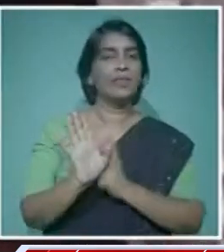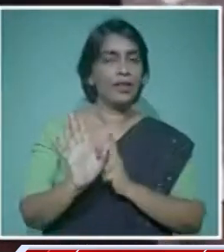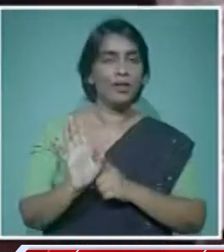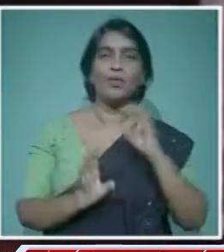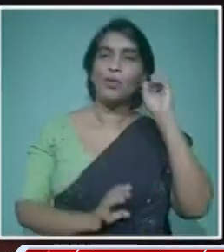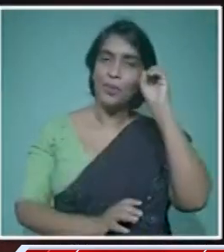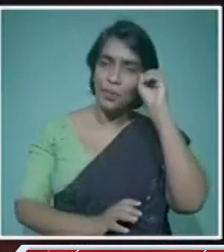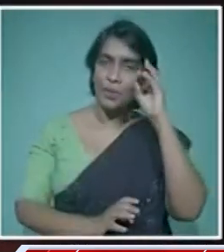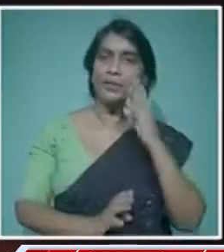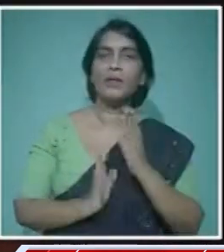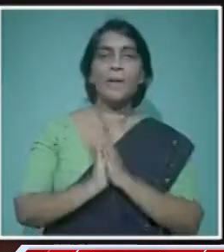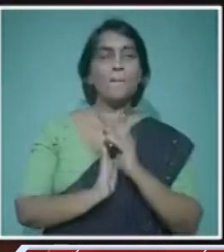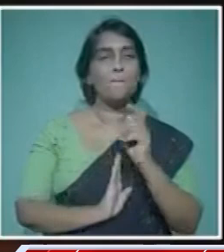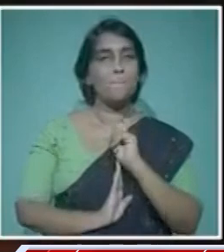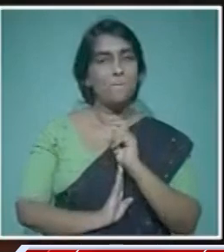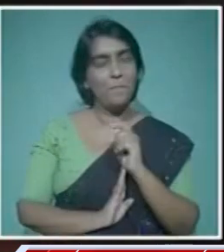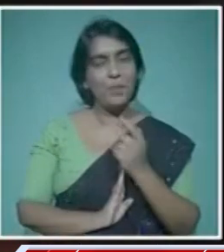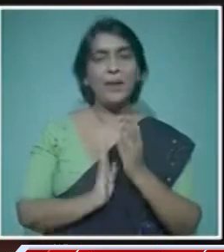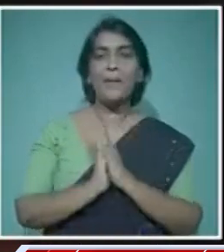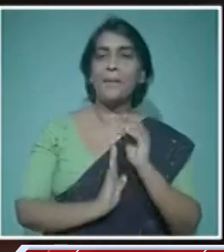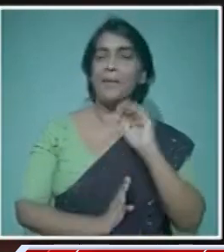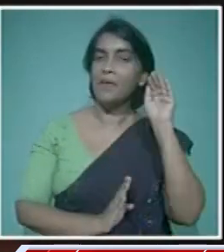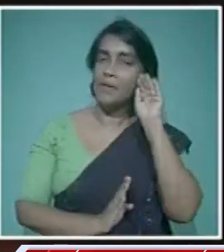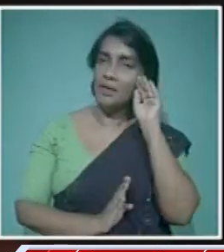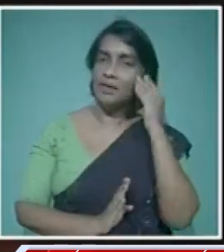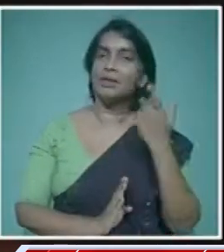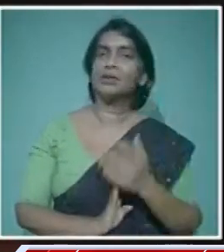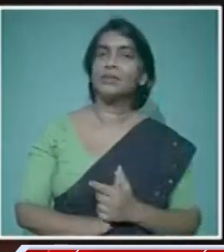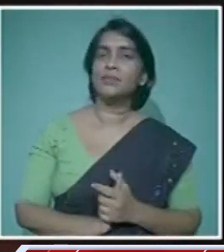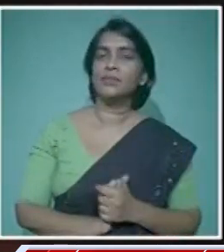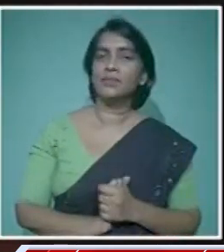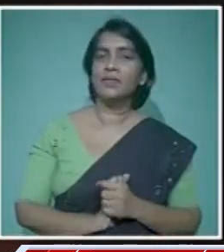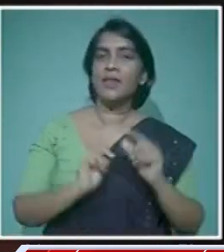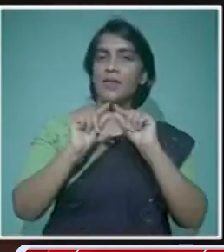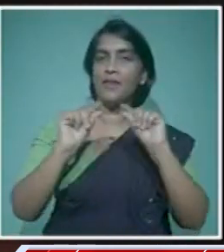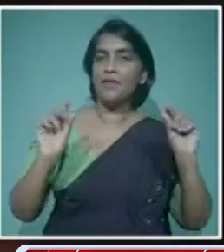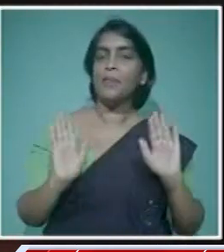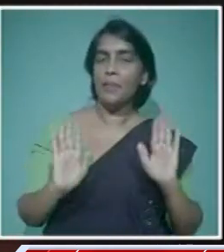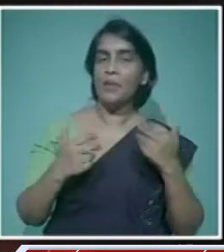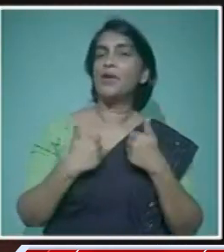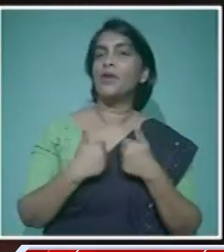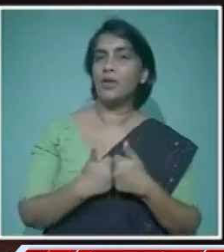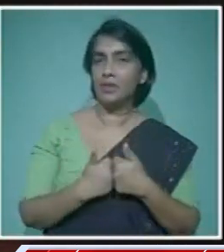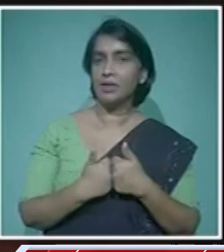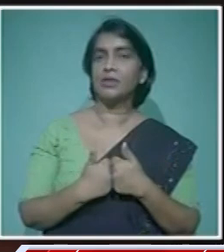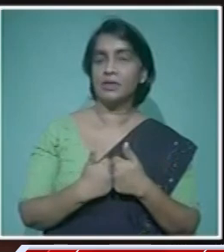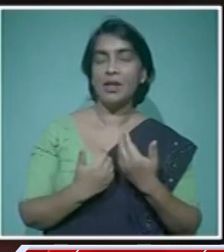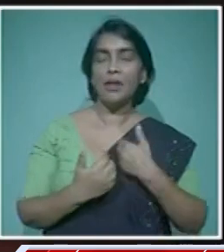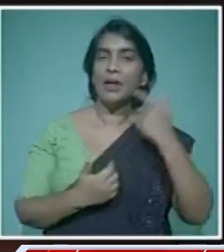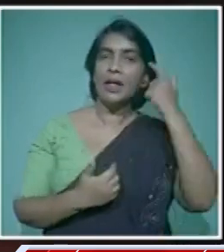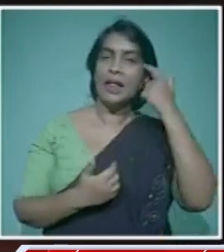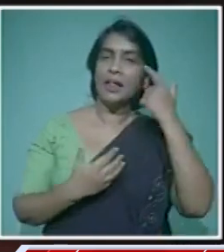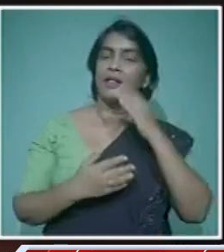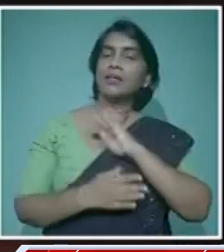උදේට ධම්මපදයේ හෝ අසල සූත්‍රයේ හෝ පරාභව සූත්‍රයේ වාක්‍යයකින් පටන් ගන්න එක හොඳයි. මොකද අපේ සිත්